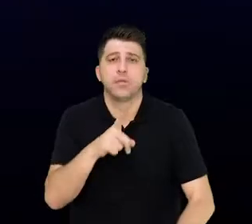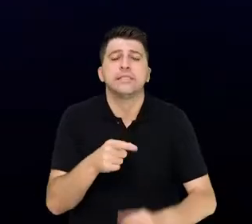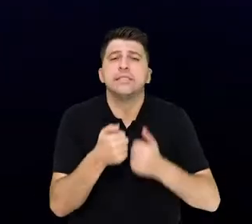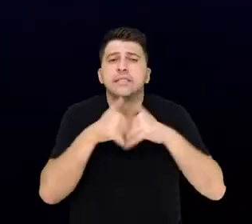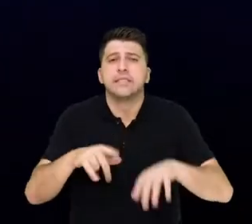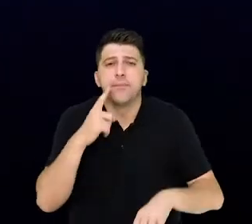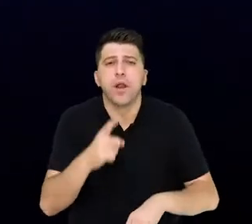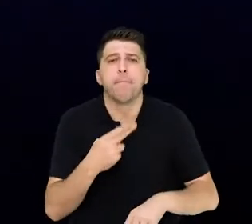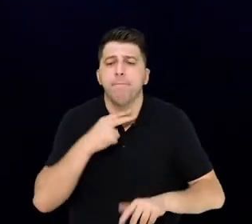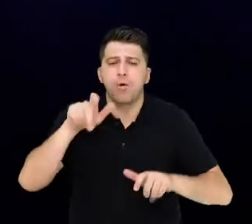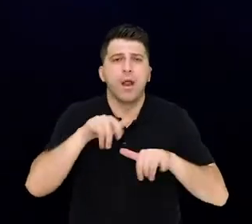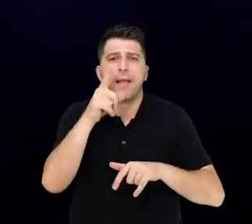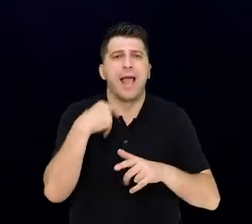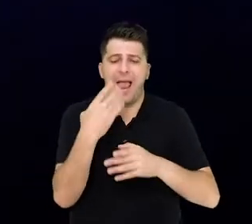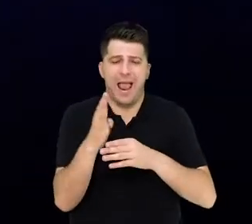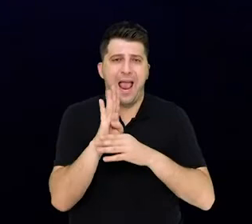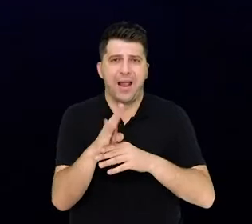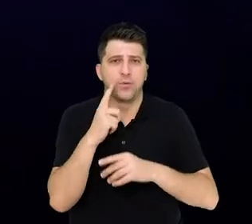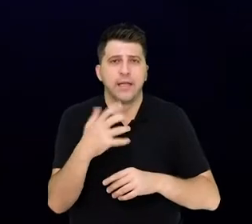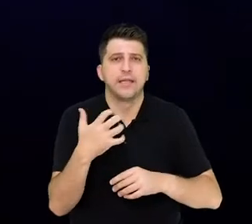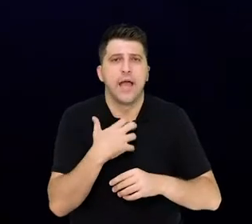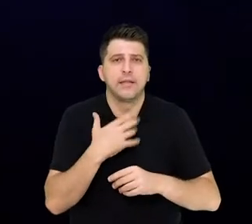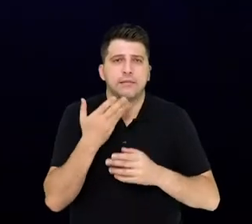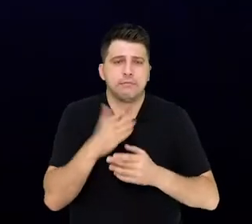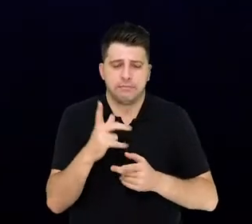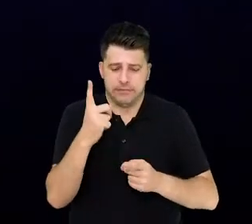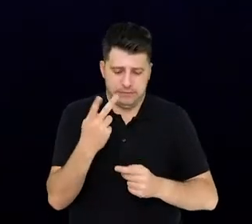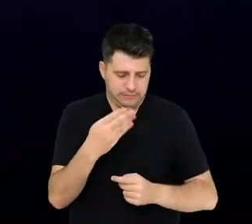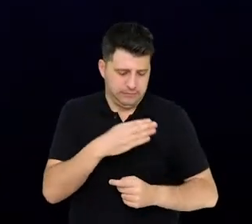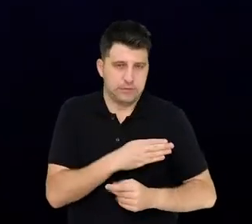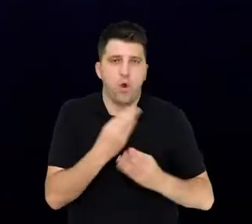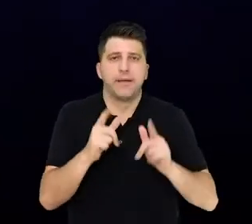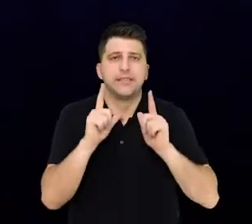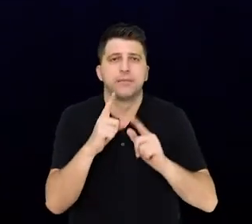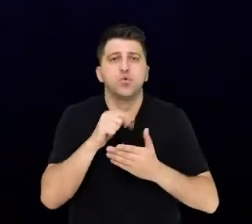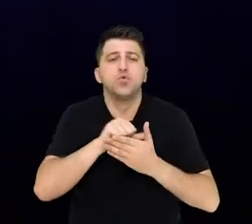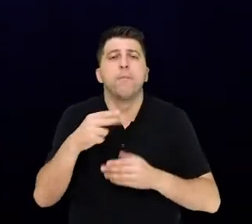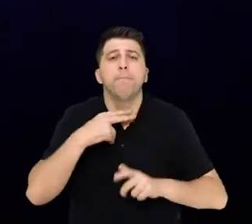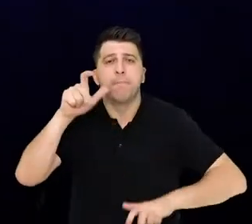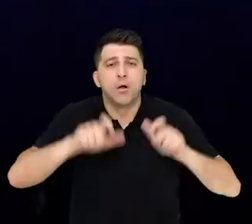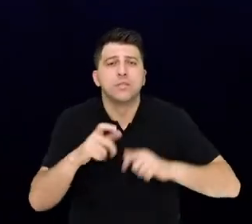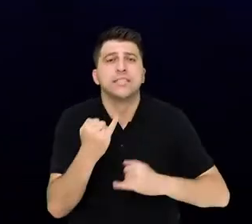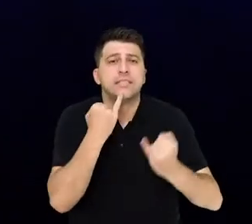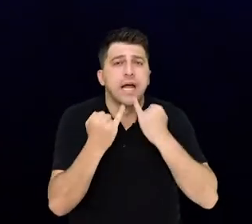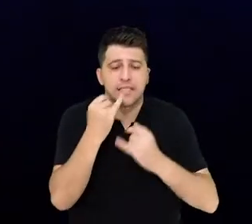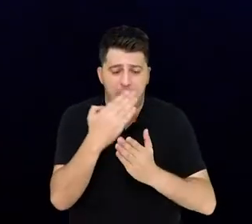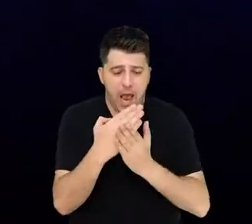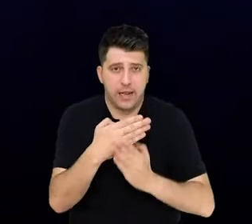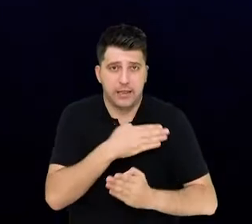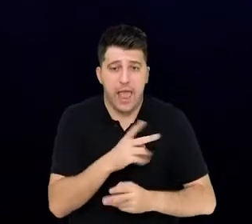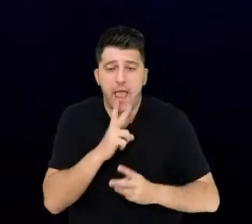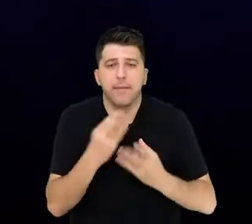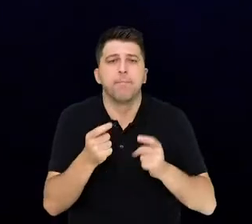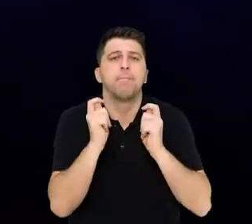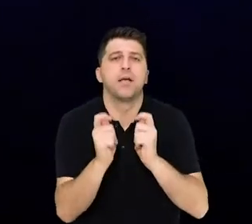Bu sistemde, personel tıpkı bir KKD gibi üzerinde pilli bir cihaz taşıması gerekiyordu. Tüm personelin ve ziyaretçilerin bu kartları